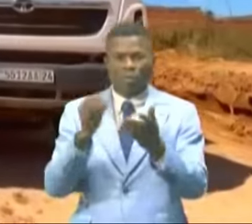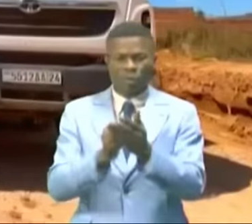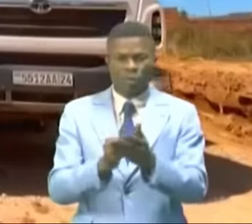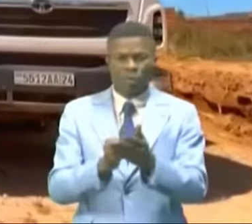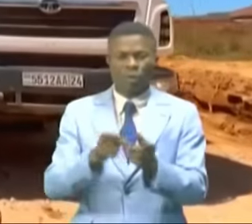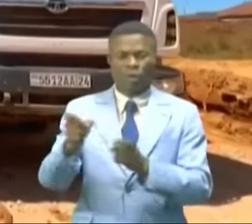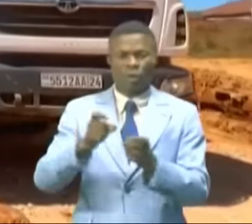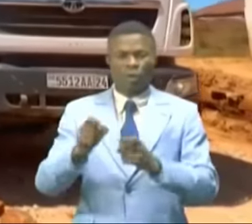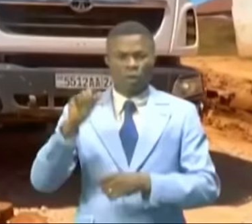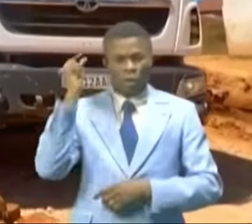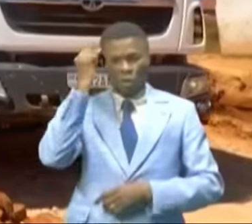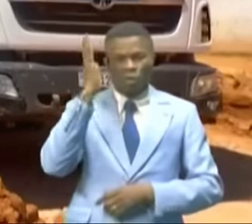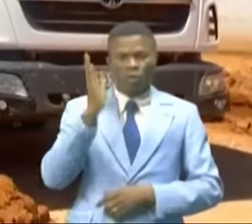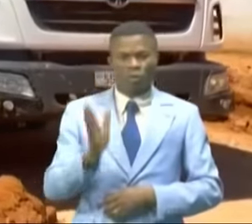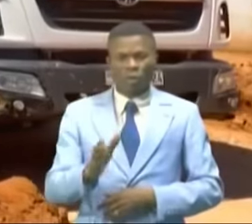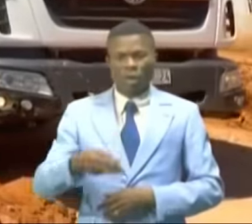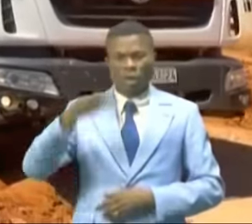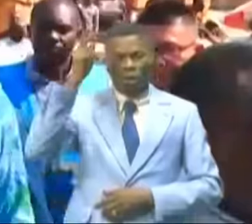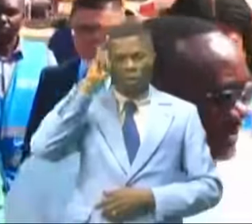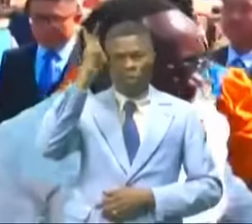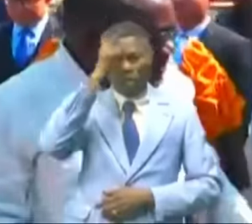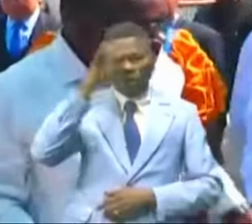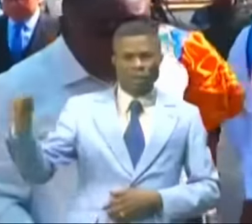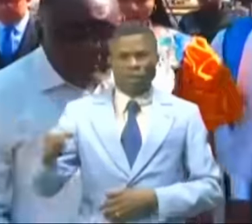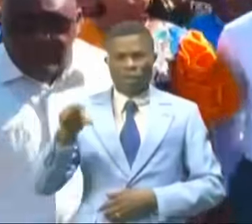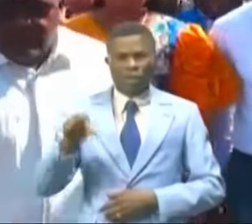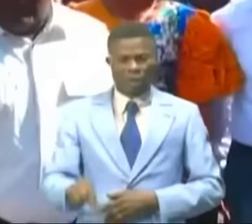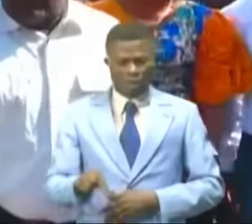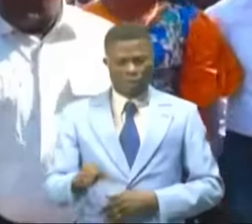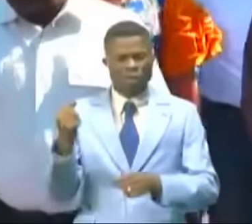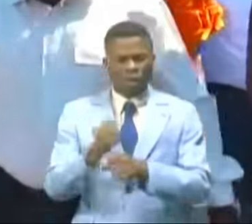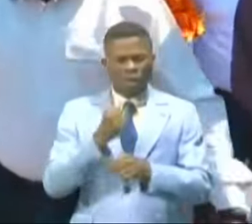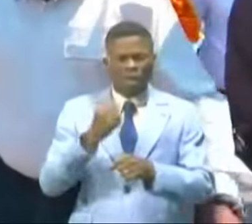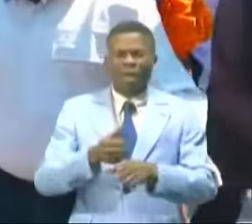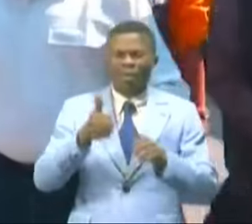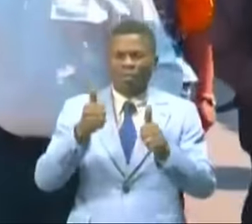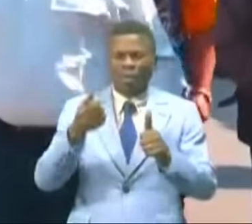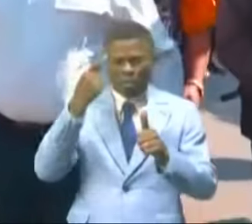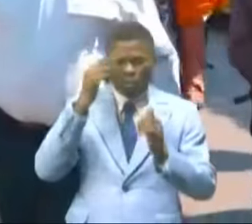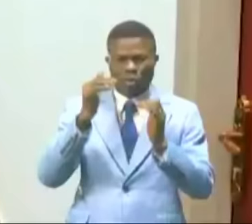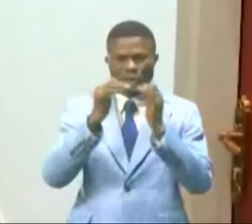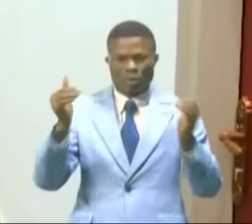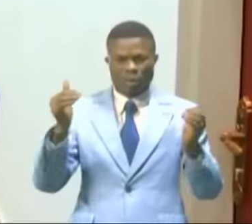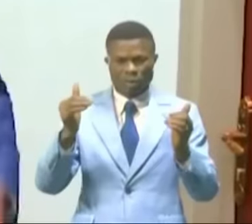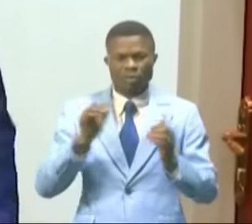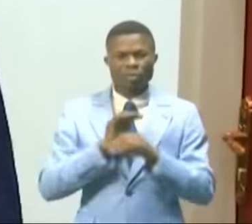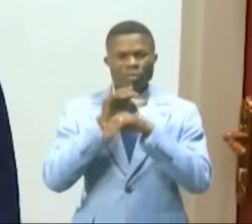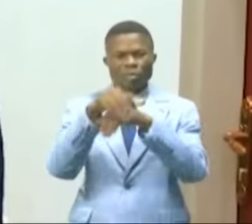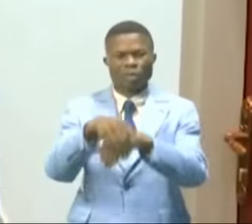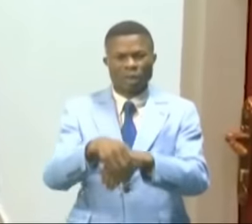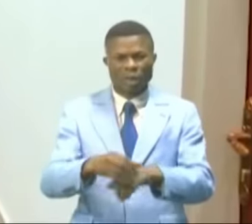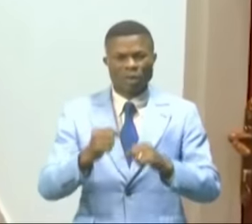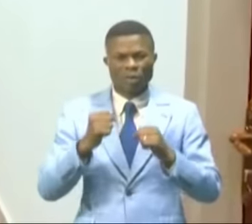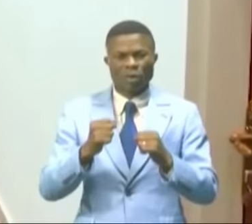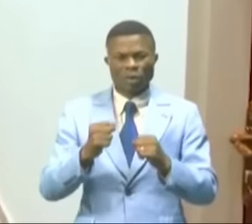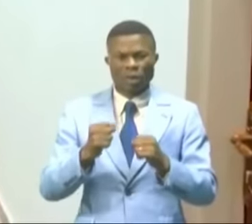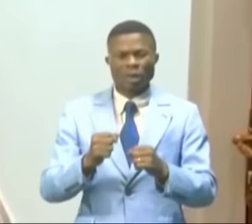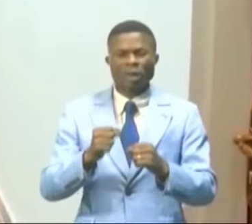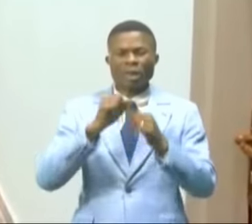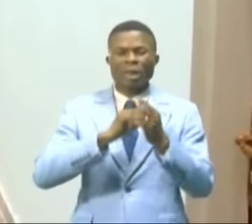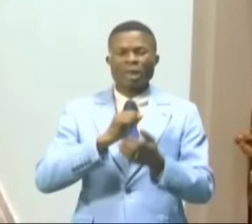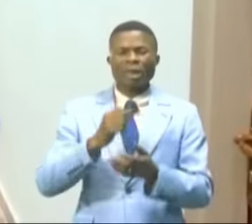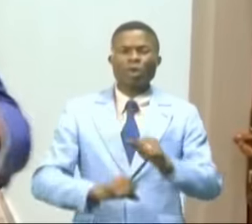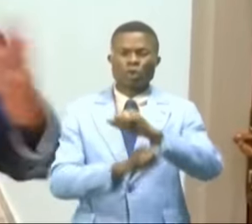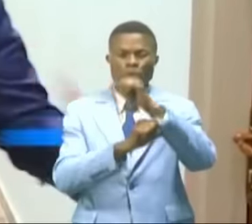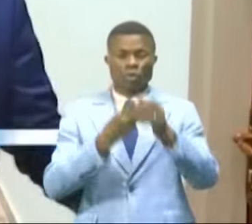du gouverneur du Haut-Katanga, Jacques Kiabula-Katué, qui, selon lui, continue à implémenter la vision